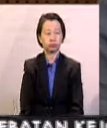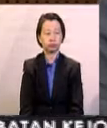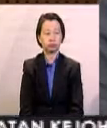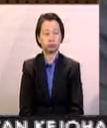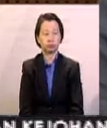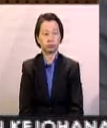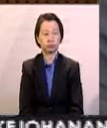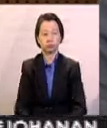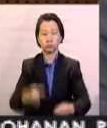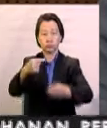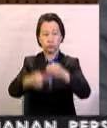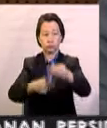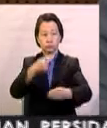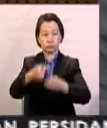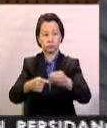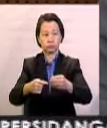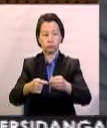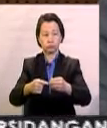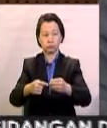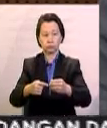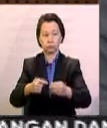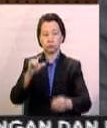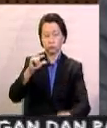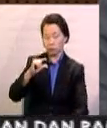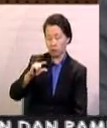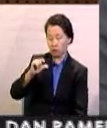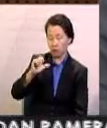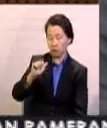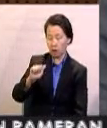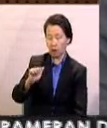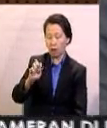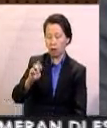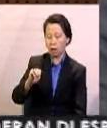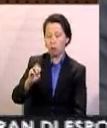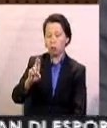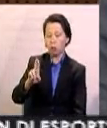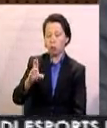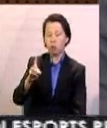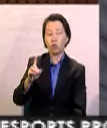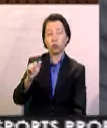Tentang tol yang berkaitan dengan Gamuda, ia adalah